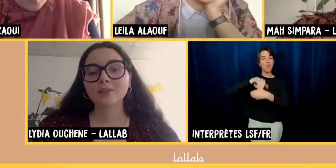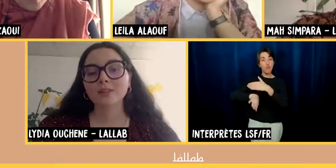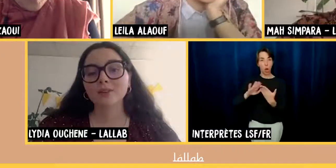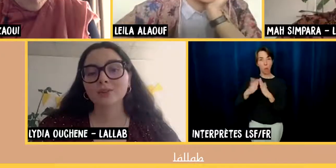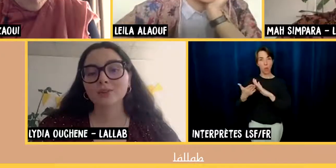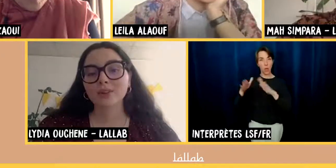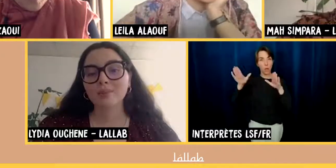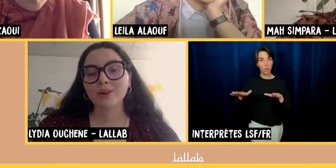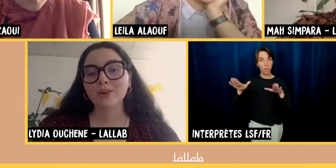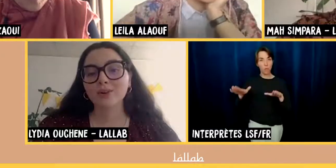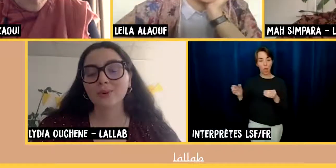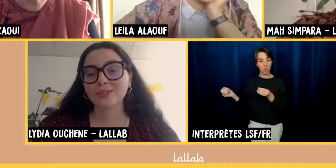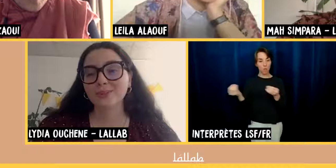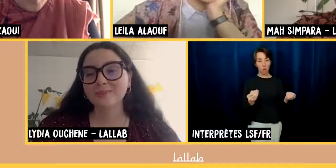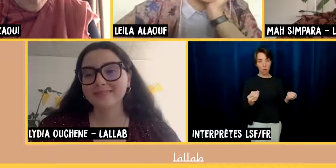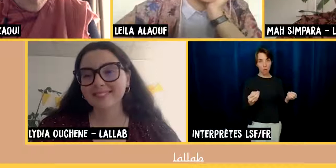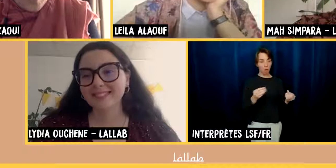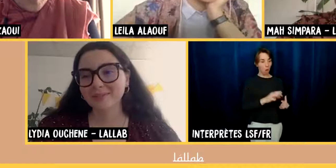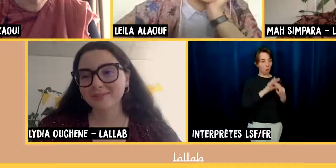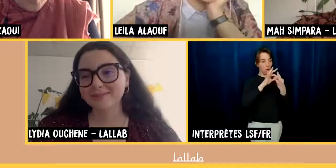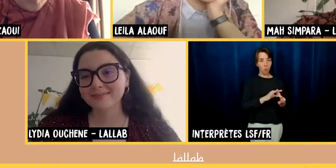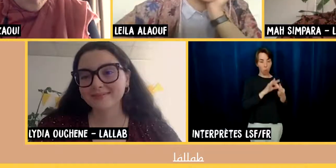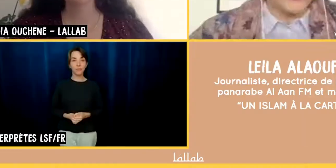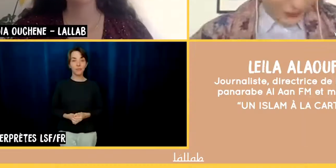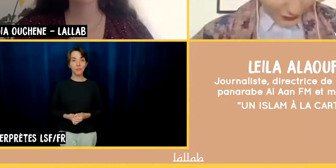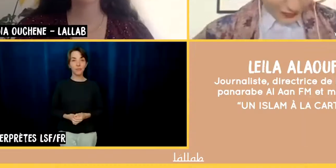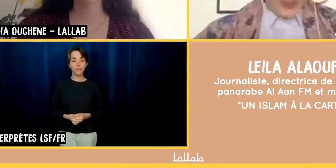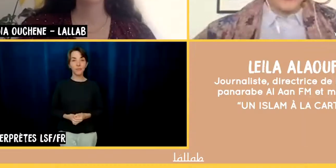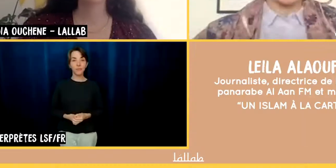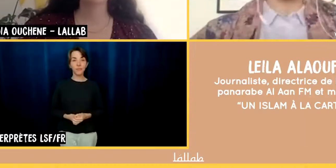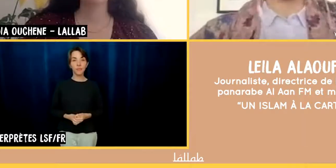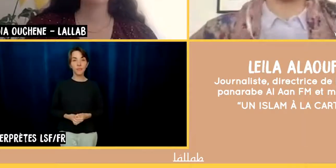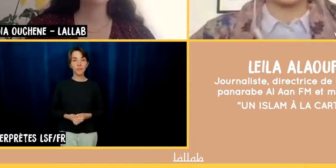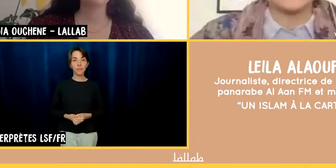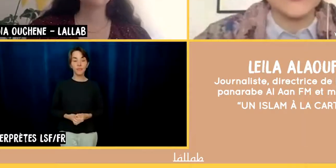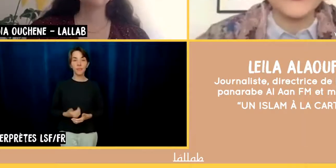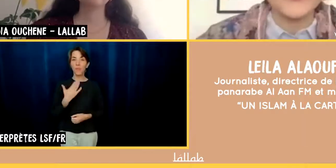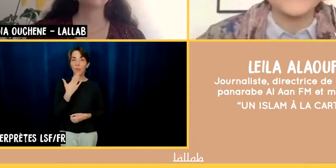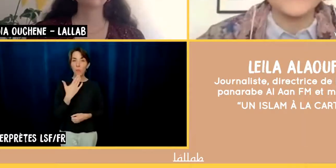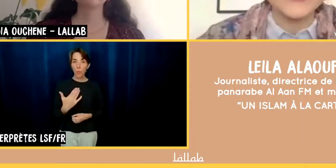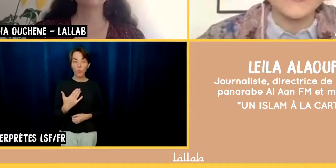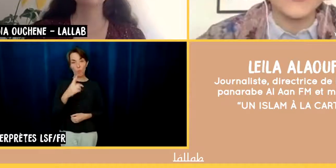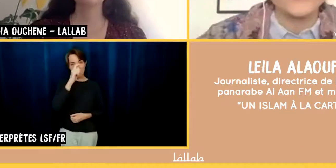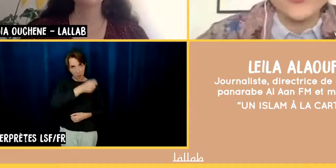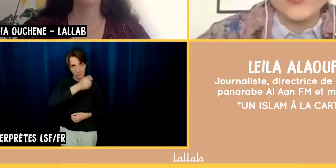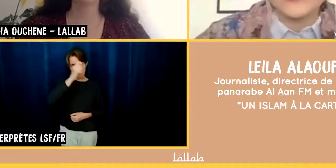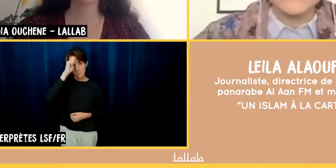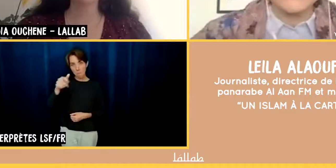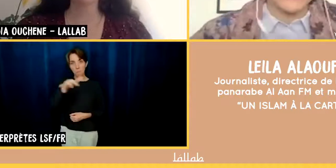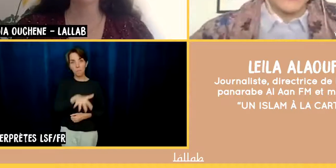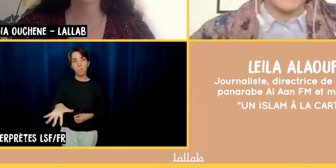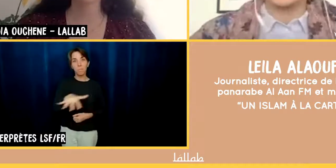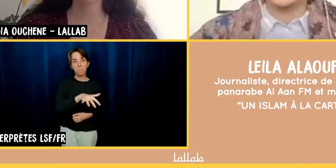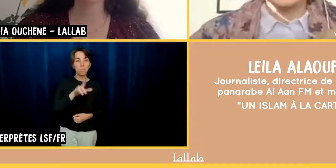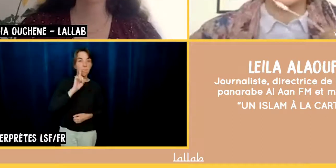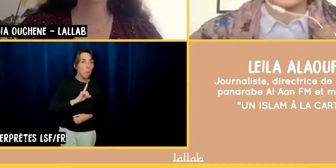des conséquences sur notre rapport aux religieux. C'est à vous. Bonjour, bonjour, salam alaikum à toutes et à tous. Je ne sais pas s'il y